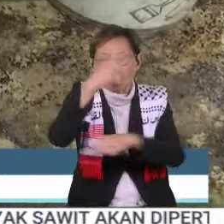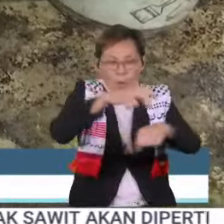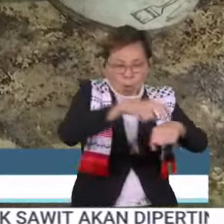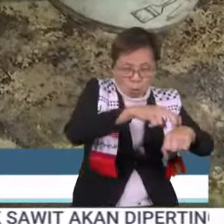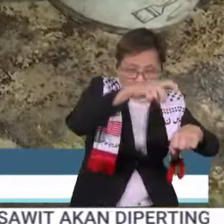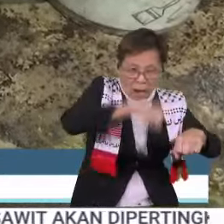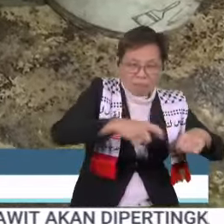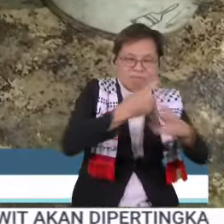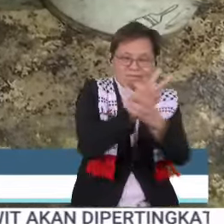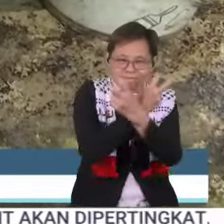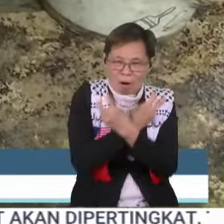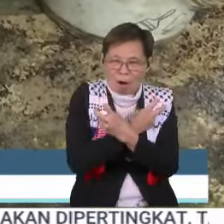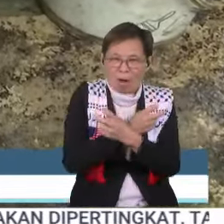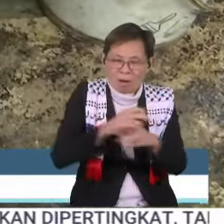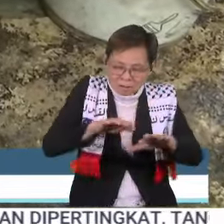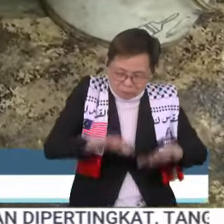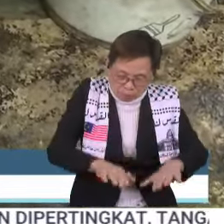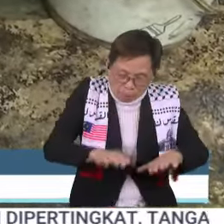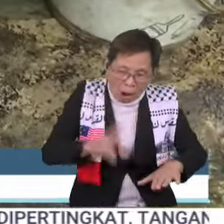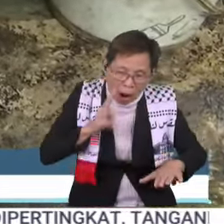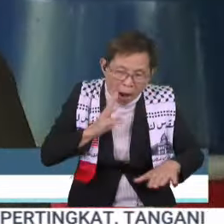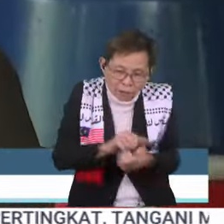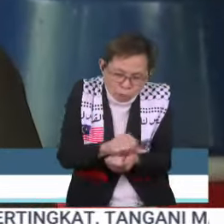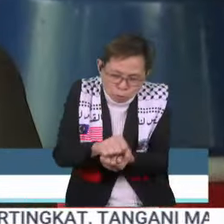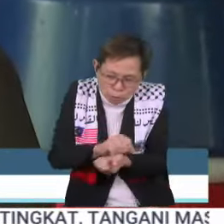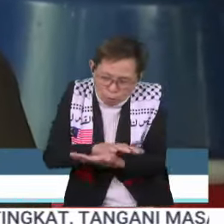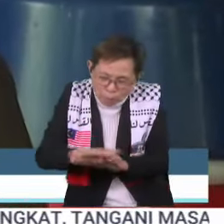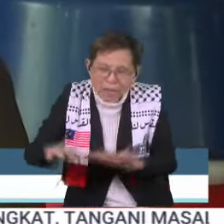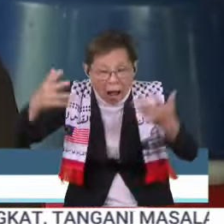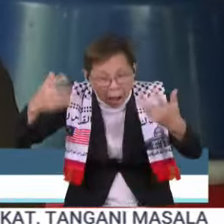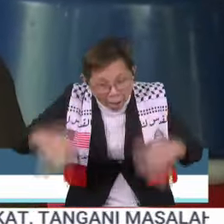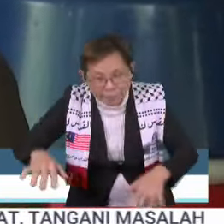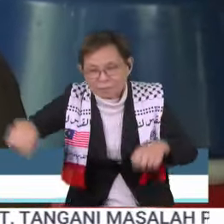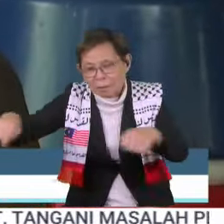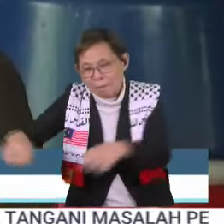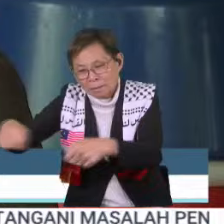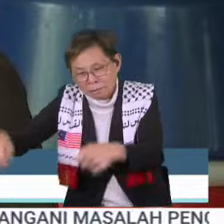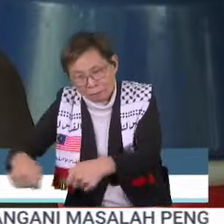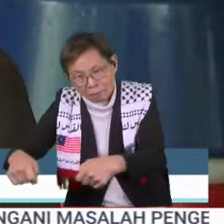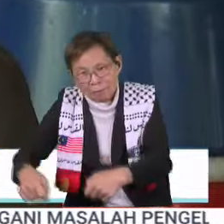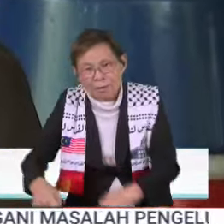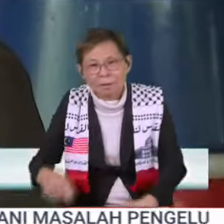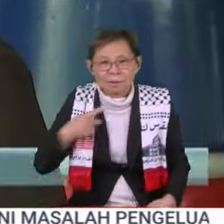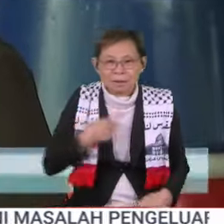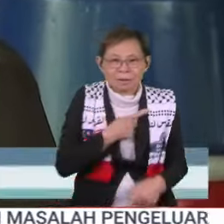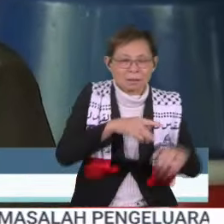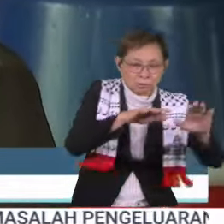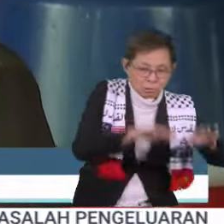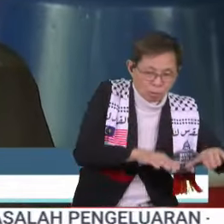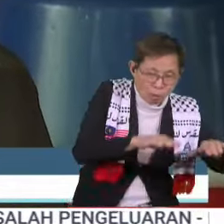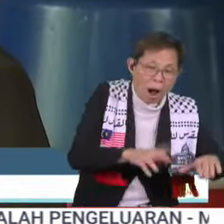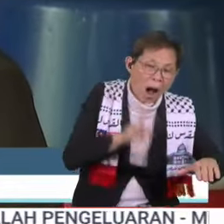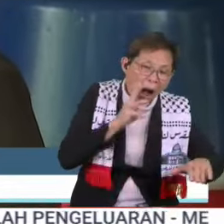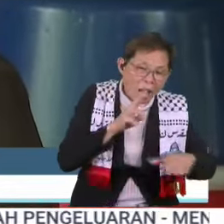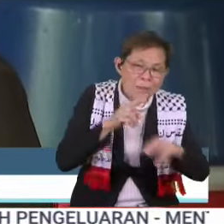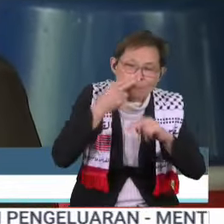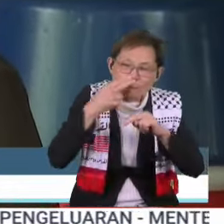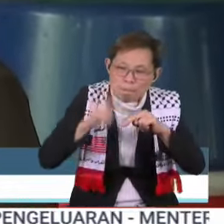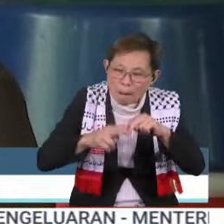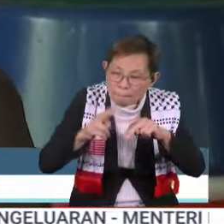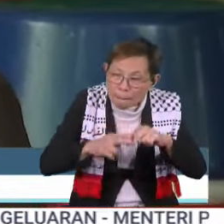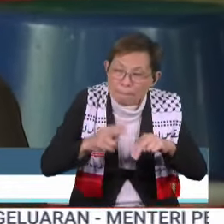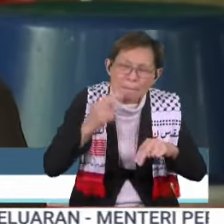perlu direndam dan dicuci dengan bersih sebelum dimasak. Lepas tu kita kena iri-iri, kena rendah air garam dulu.